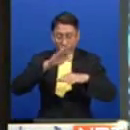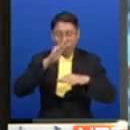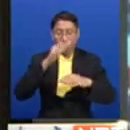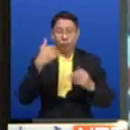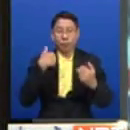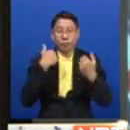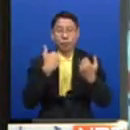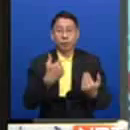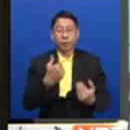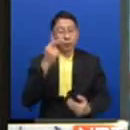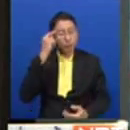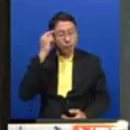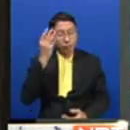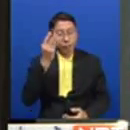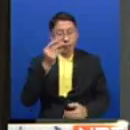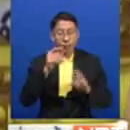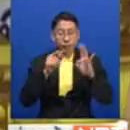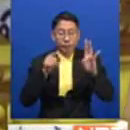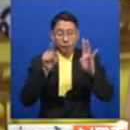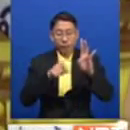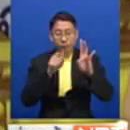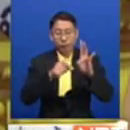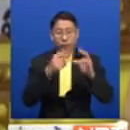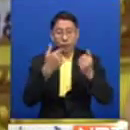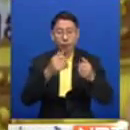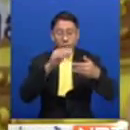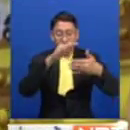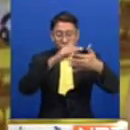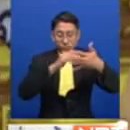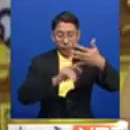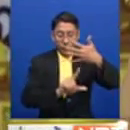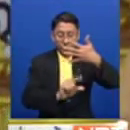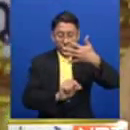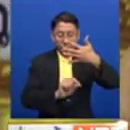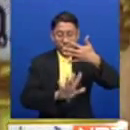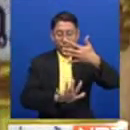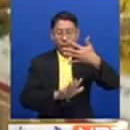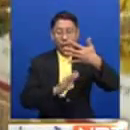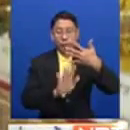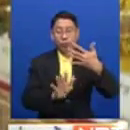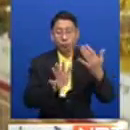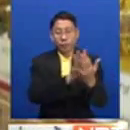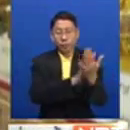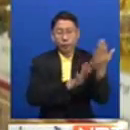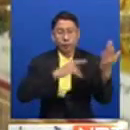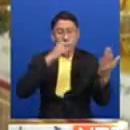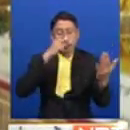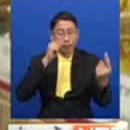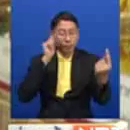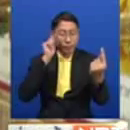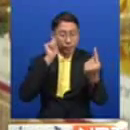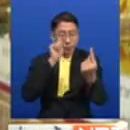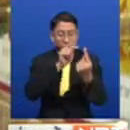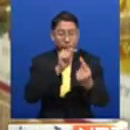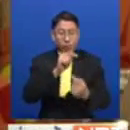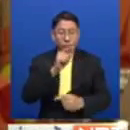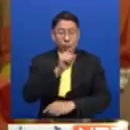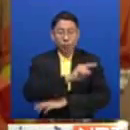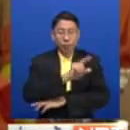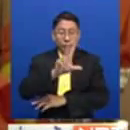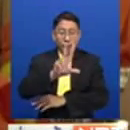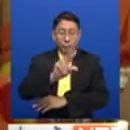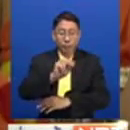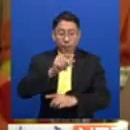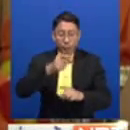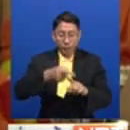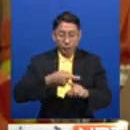48,794 คนคิดเป็นร้อยละ7อยู่ในลำดับที่25ของประเทศและตั้งเป้าไว้เลยนะคะว่าภายในวันที่30